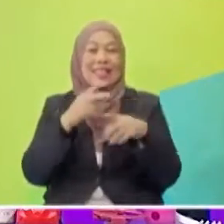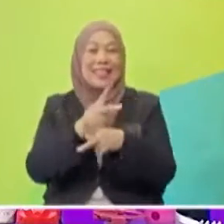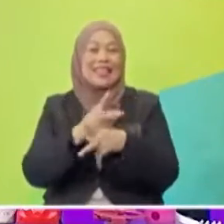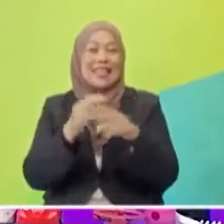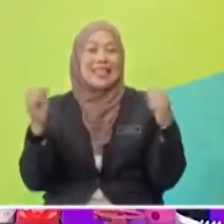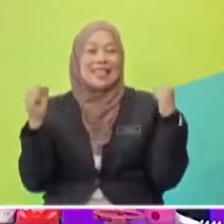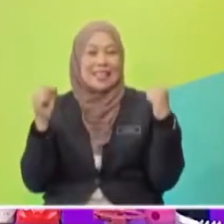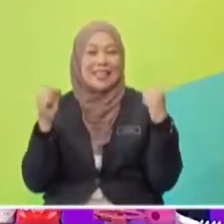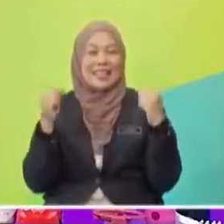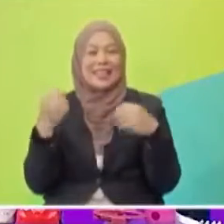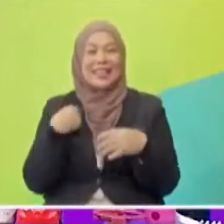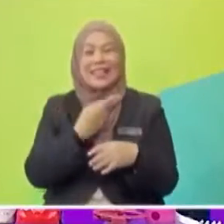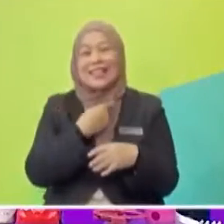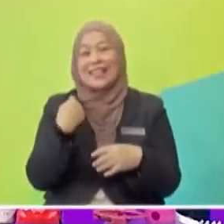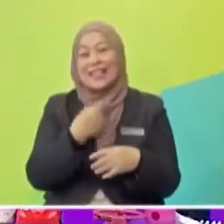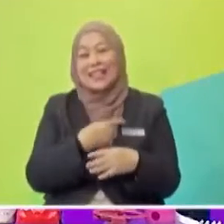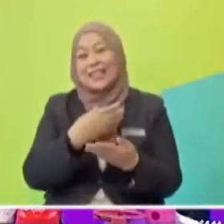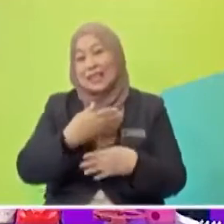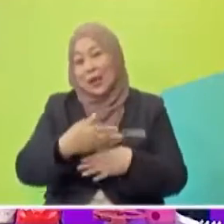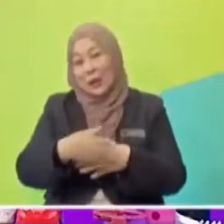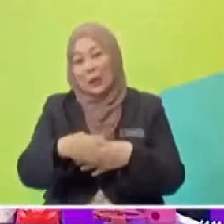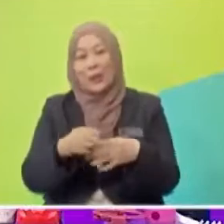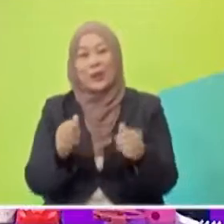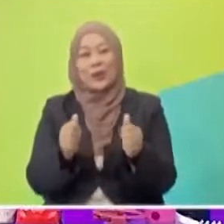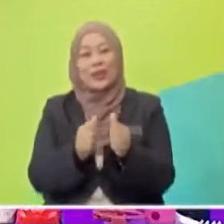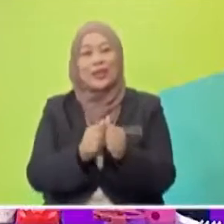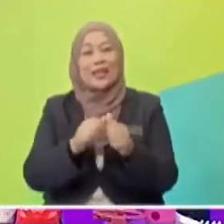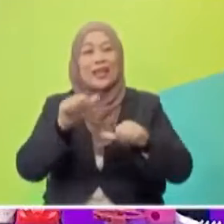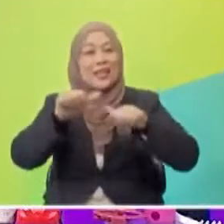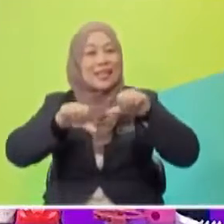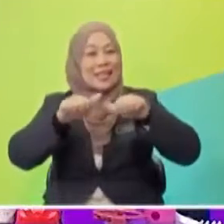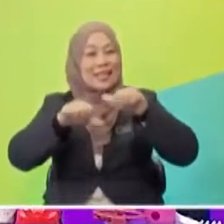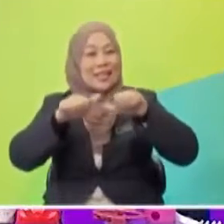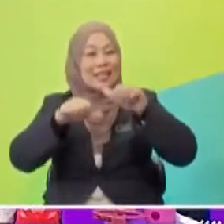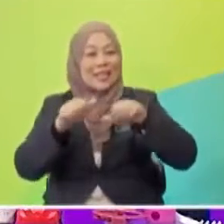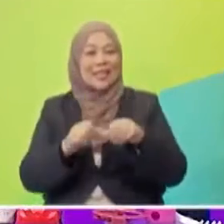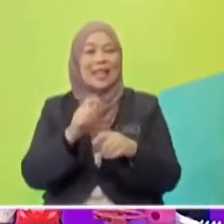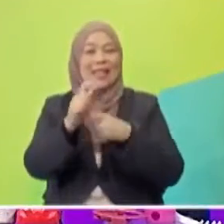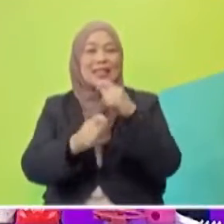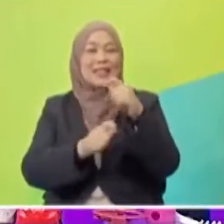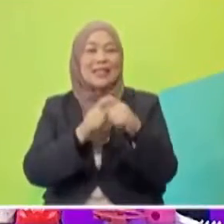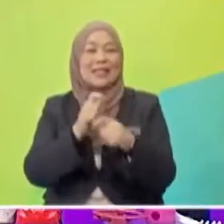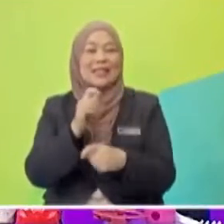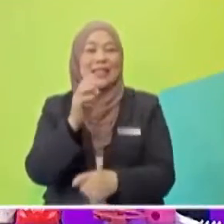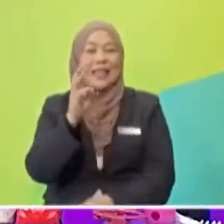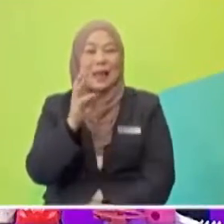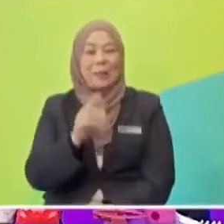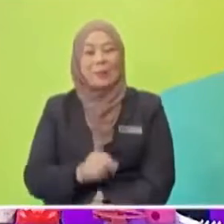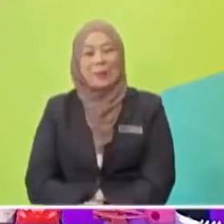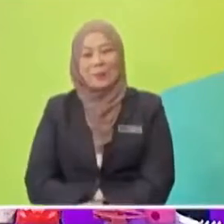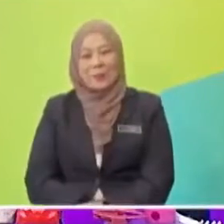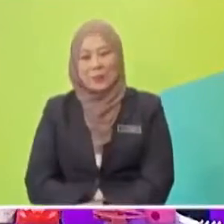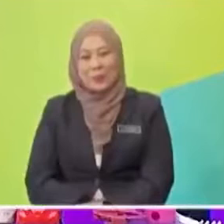teruskan dengan surat Sekolah bagi mata pelajaran sains awal sebelum itu dia ingin memperkenalkan judul bahasa isyarat kita